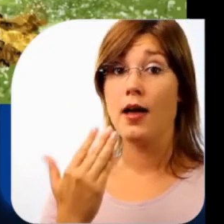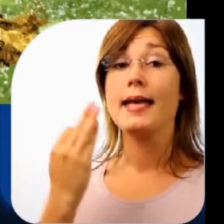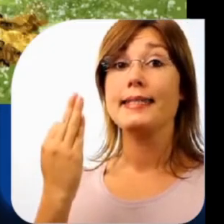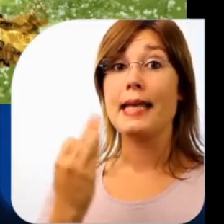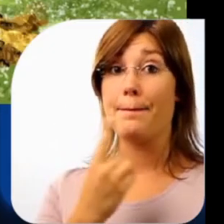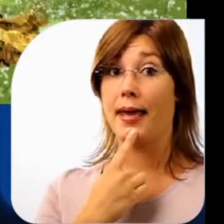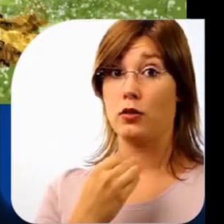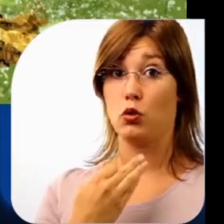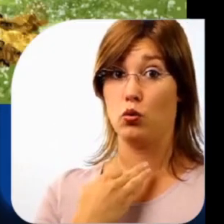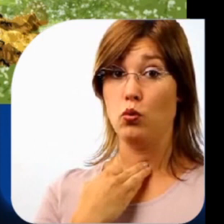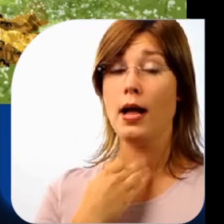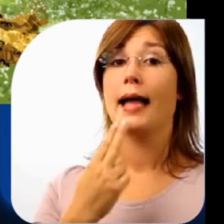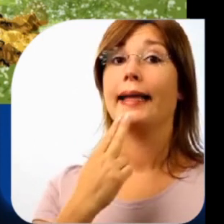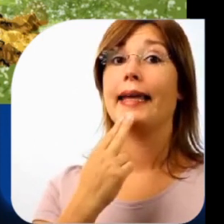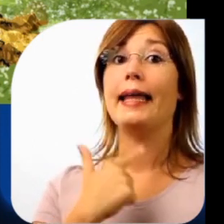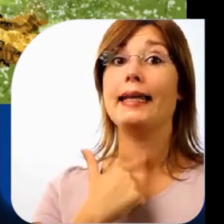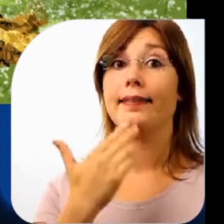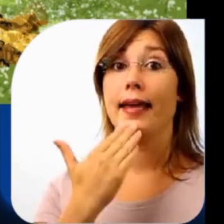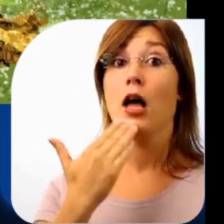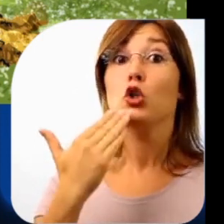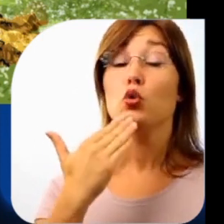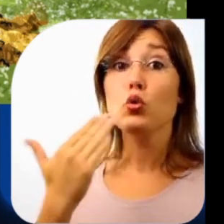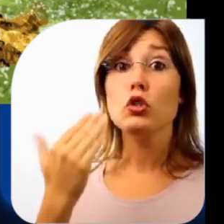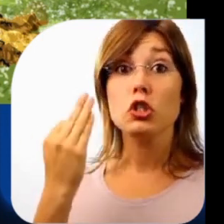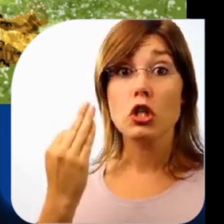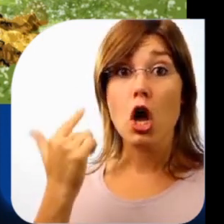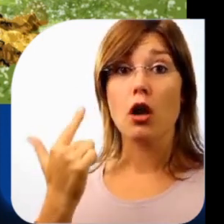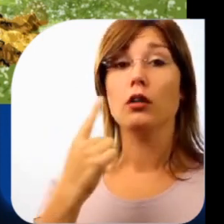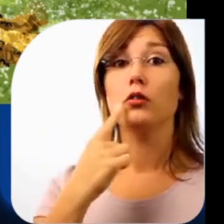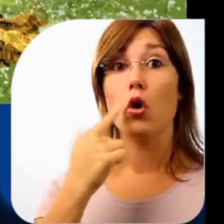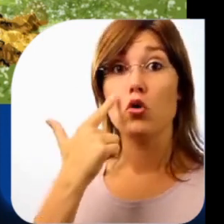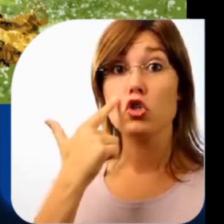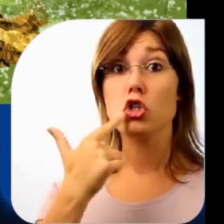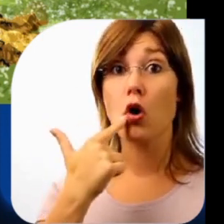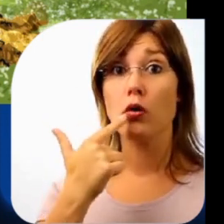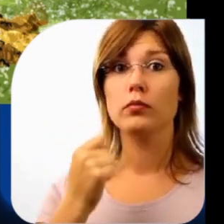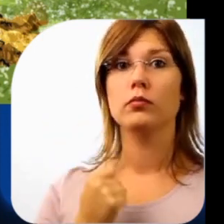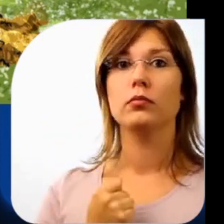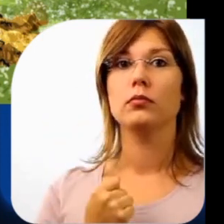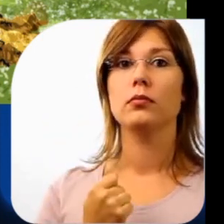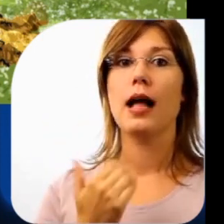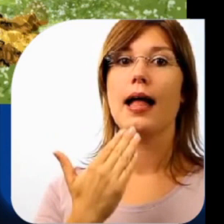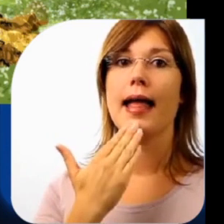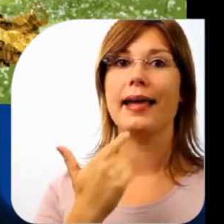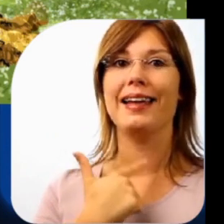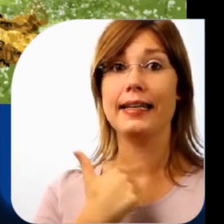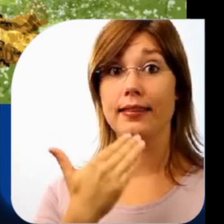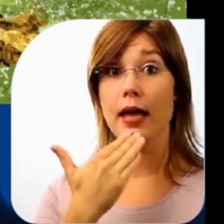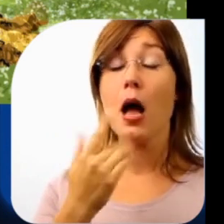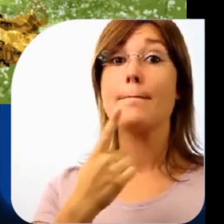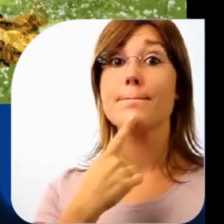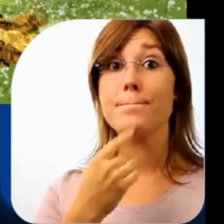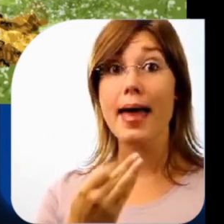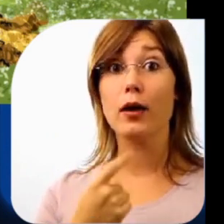Violette s'aperçut qu'elle était toute seule dans le champ. Elle